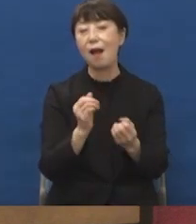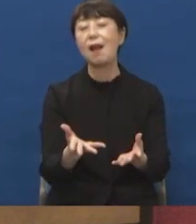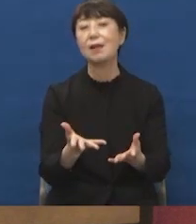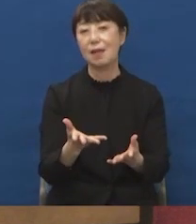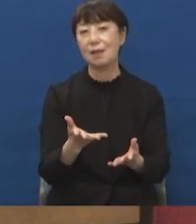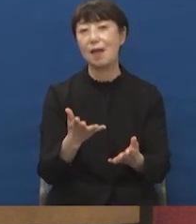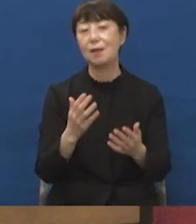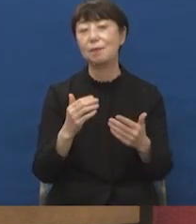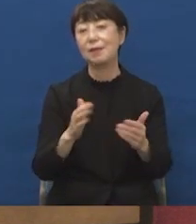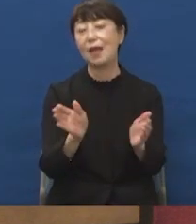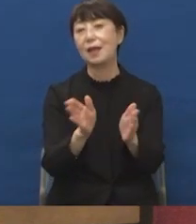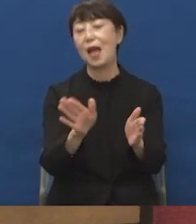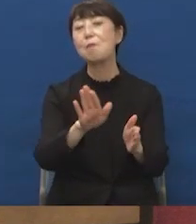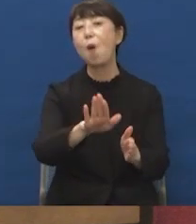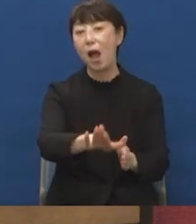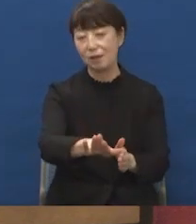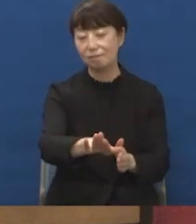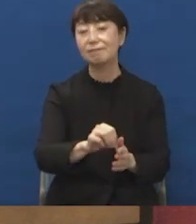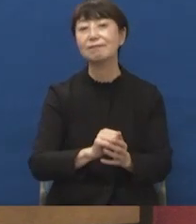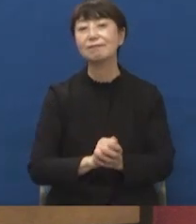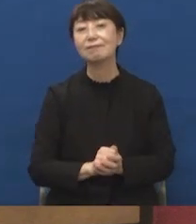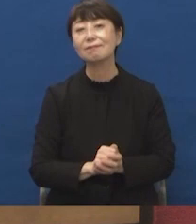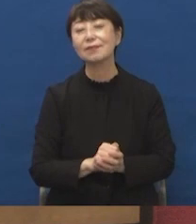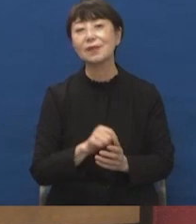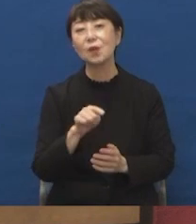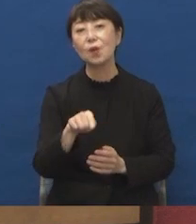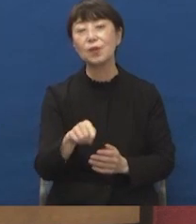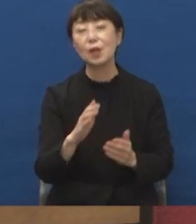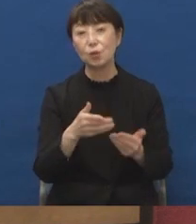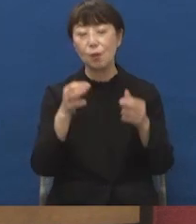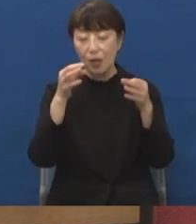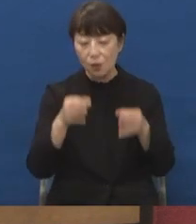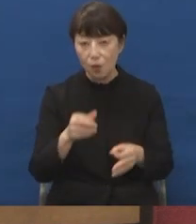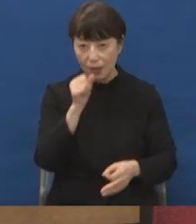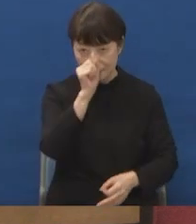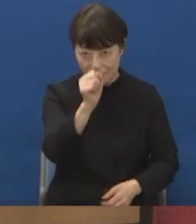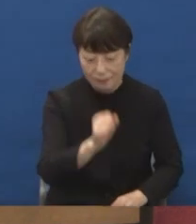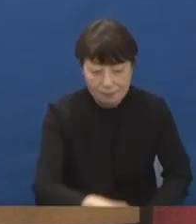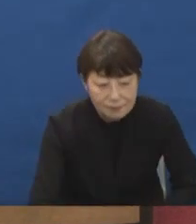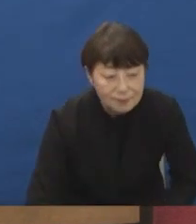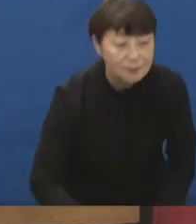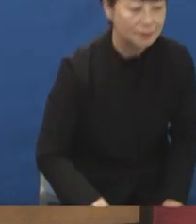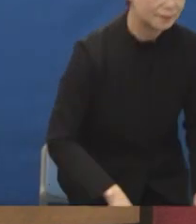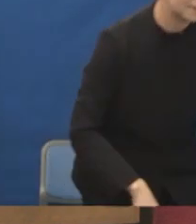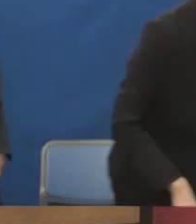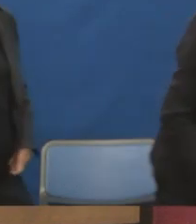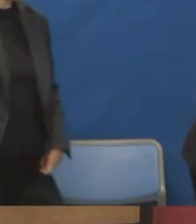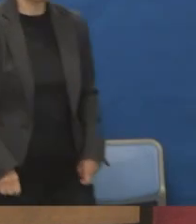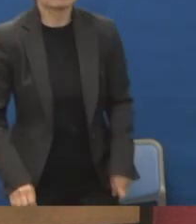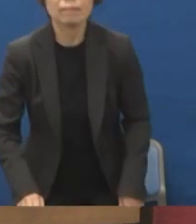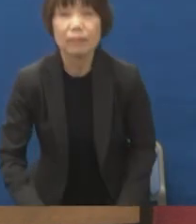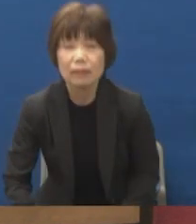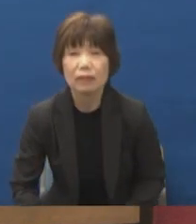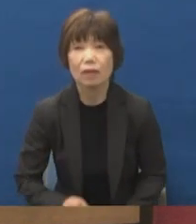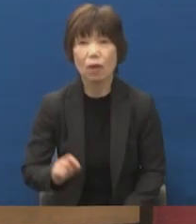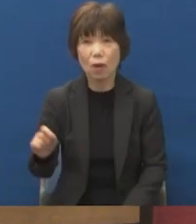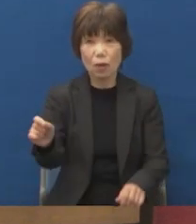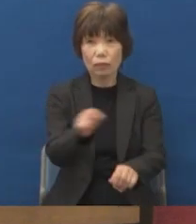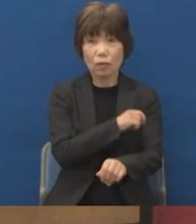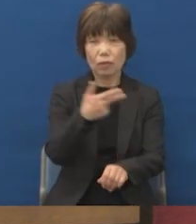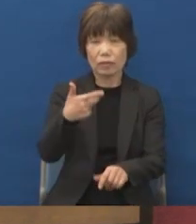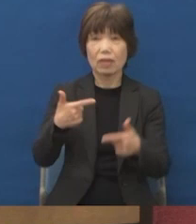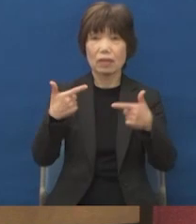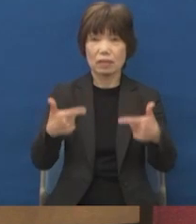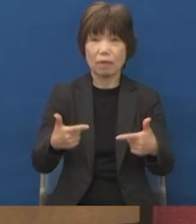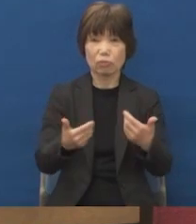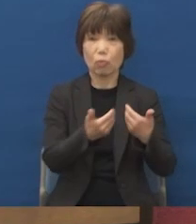想されており、予定されており、こうしたことは評価できます。特に市バスの混雑対策につきまし